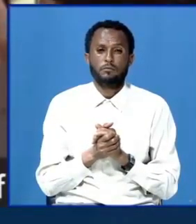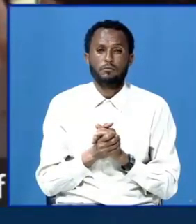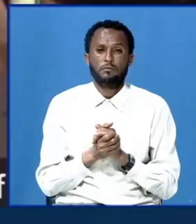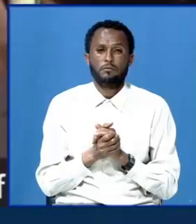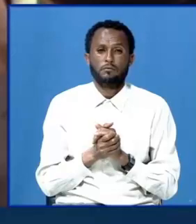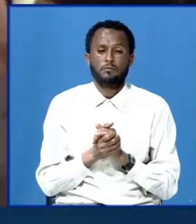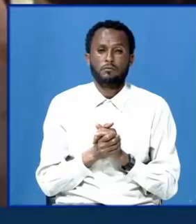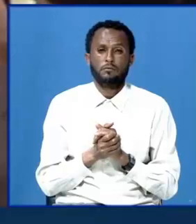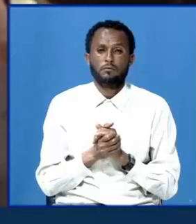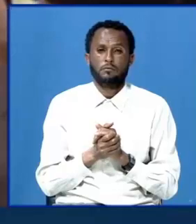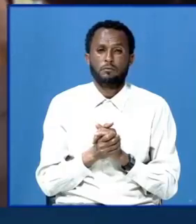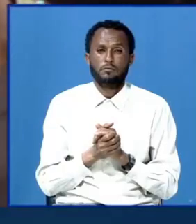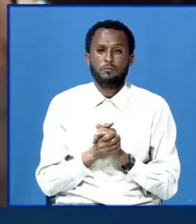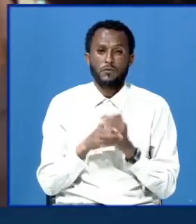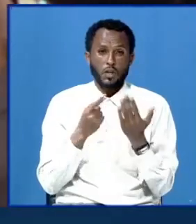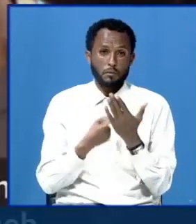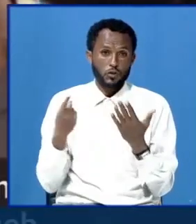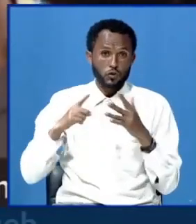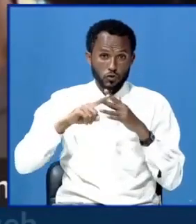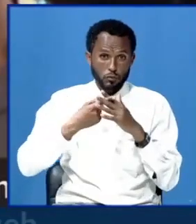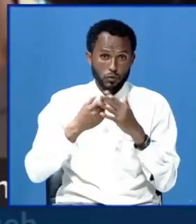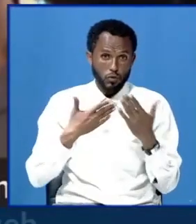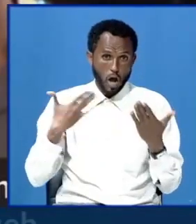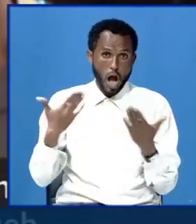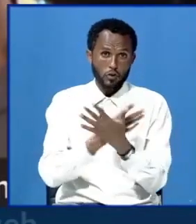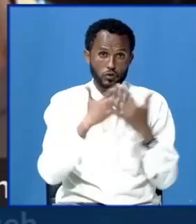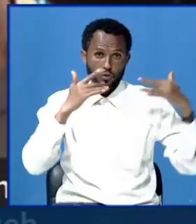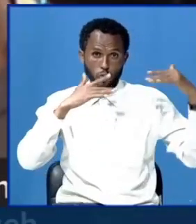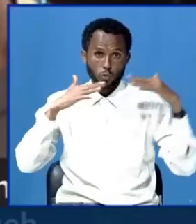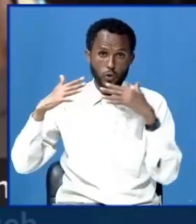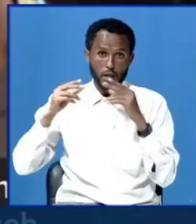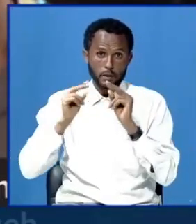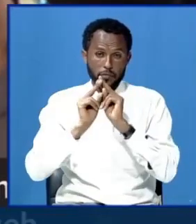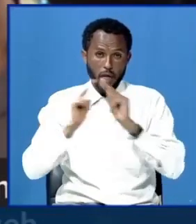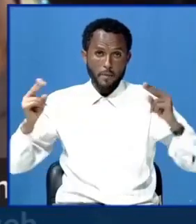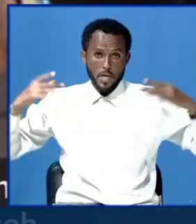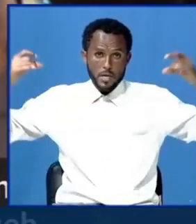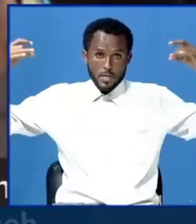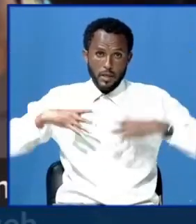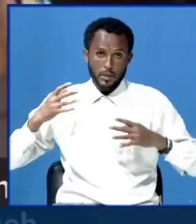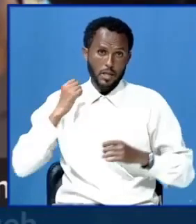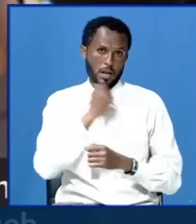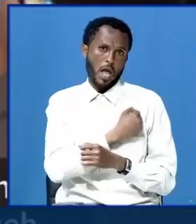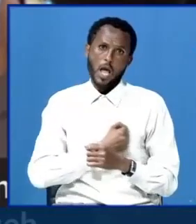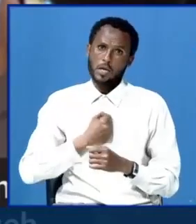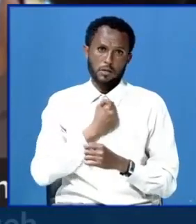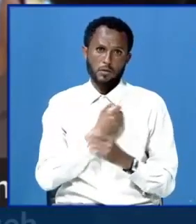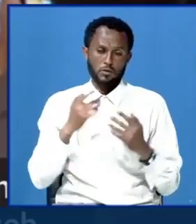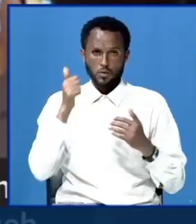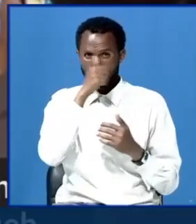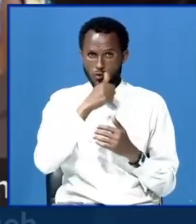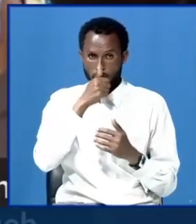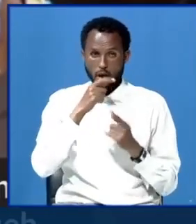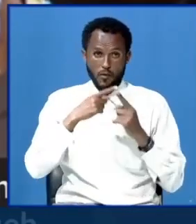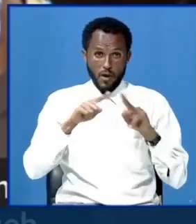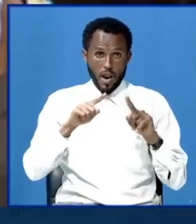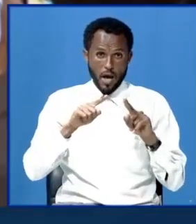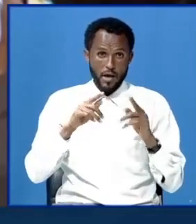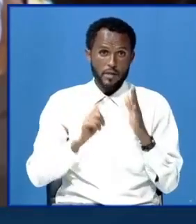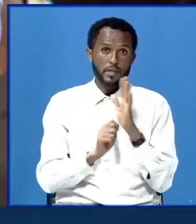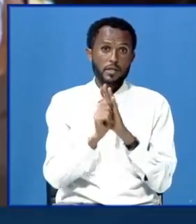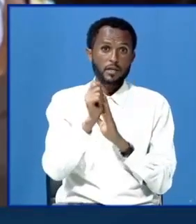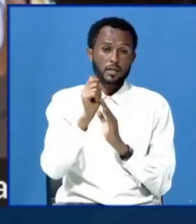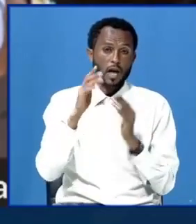in Ethiopia. በቲ ተወሊዕ ዘሎ ሓድሽ ኩናት ብጣዕሚ ደንጊፀን ሓዚነን እየ። እቲ ኩናት ንኢትዮጵያ ብፍላይ ድማ